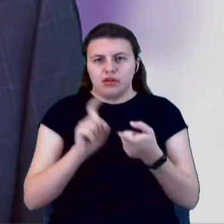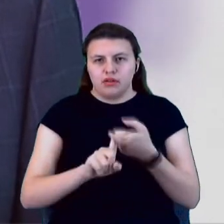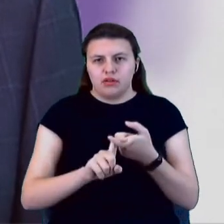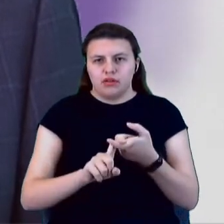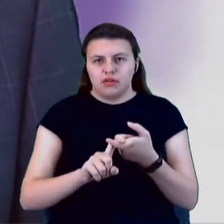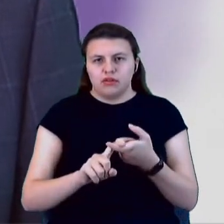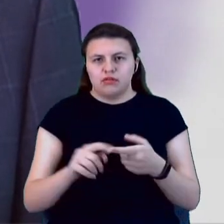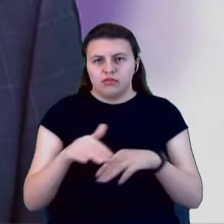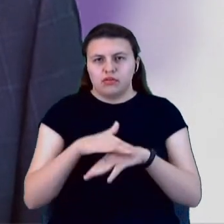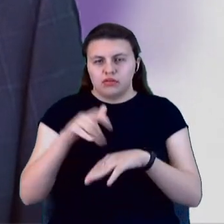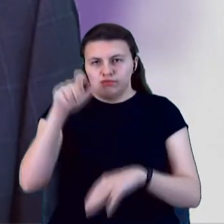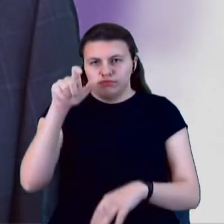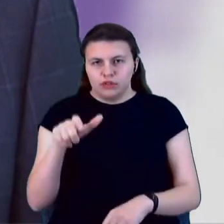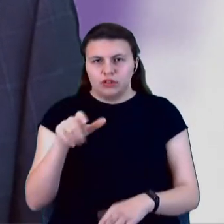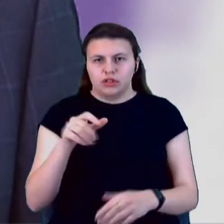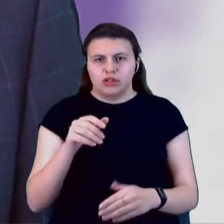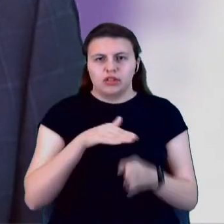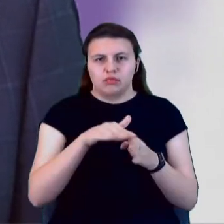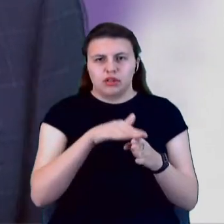громадянина с исполнительной властью.